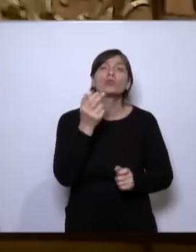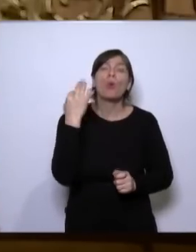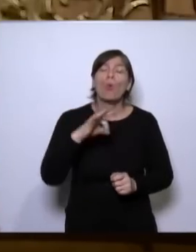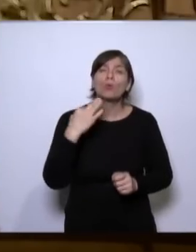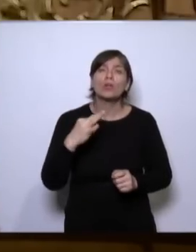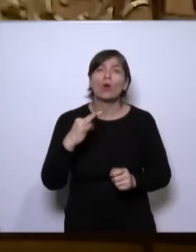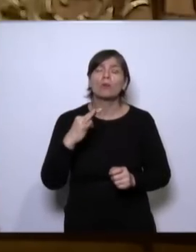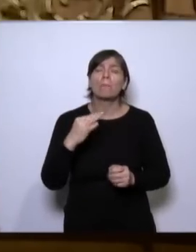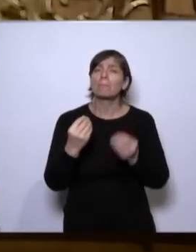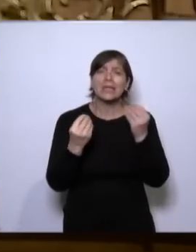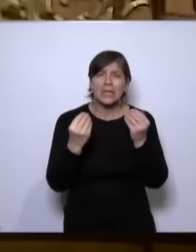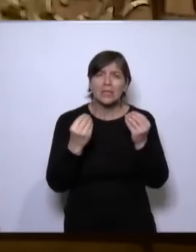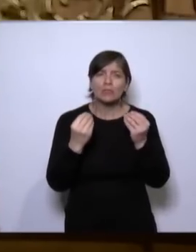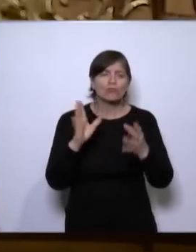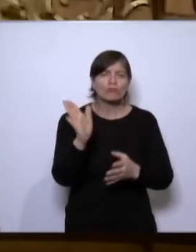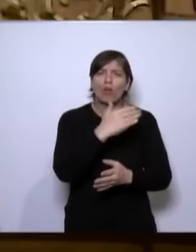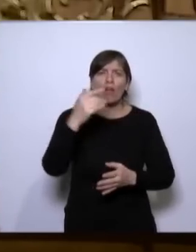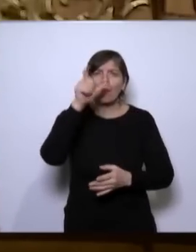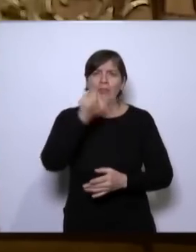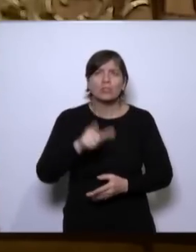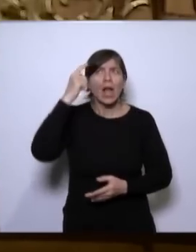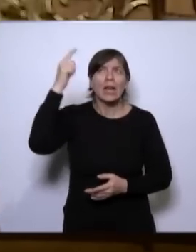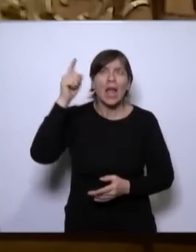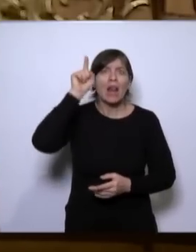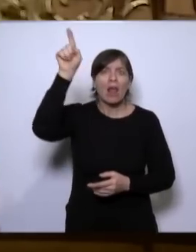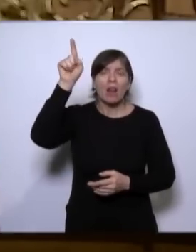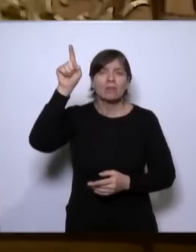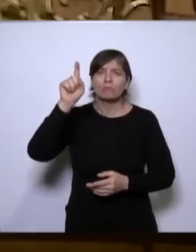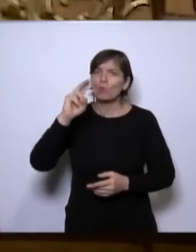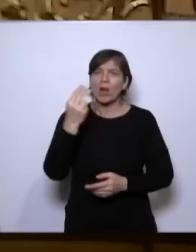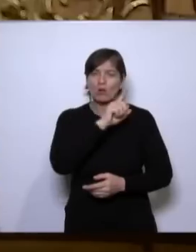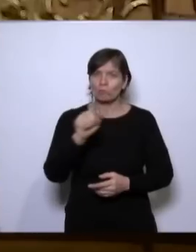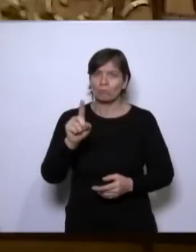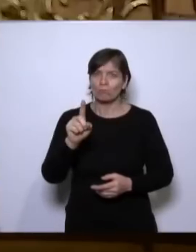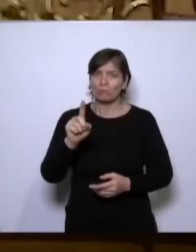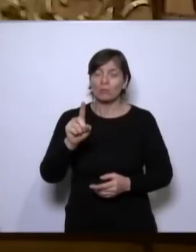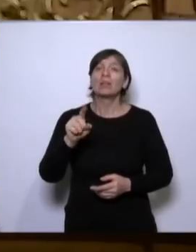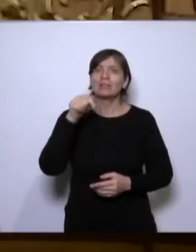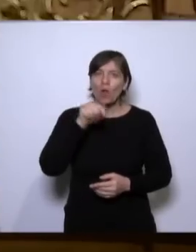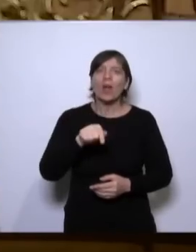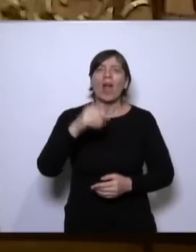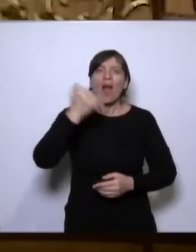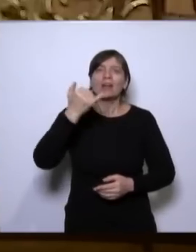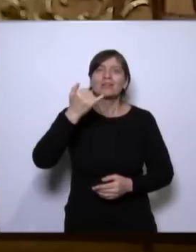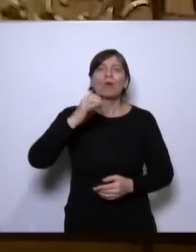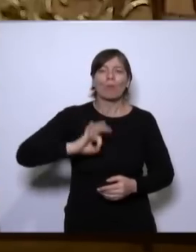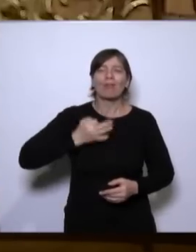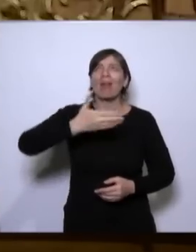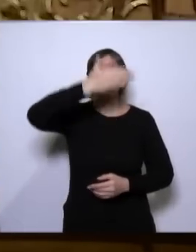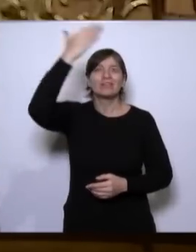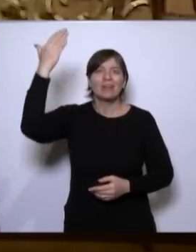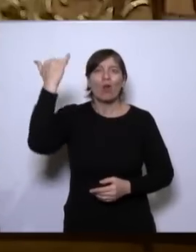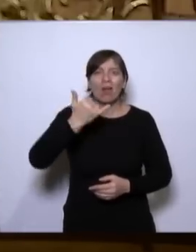우니코 파라 케 토도 엘 케 크레이 엔 엘 노 무에라 시노 케 텐가 비다